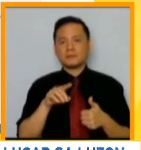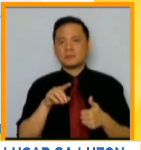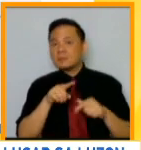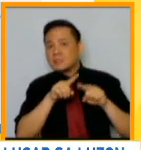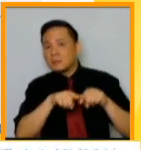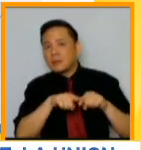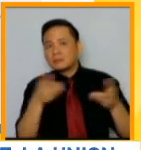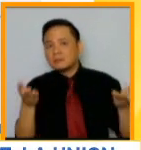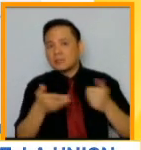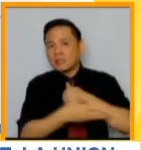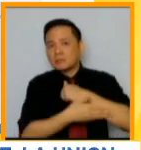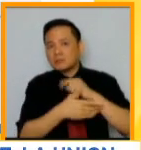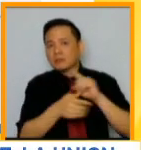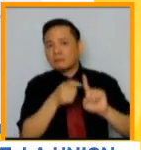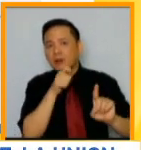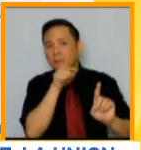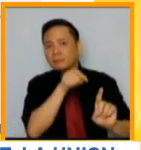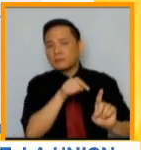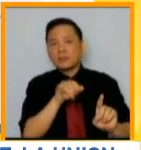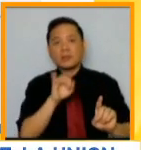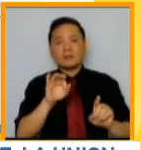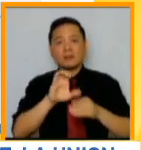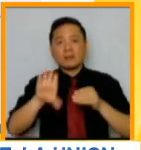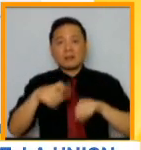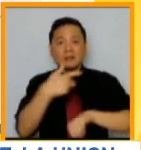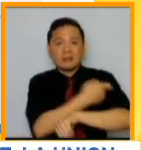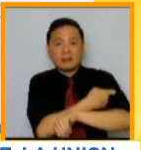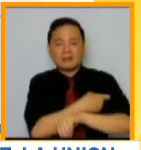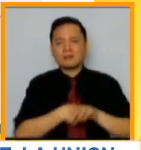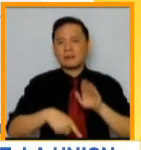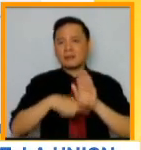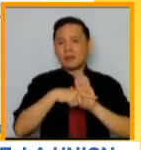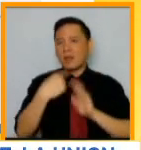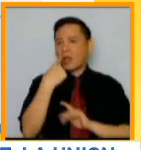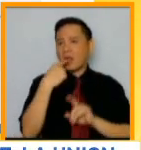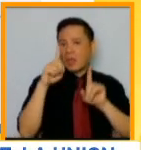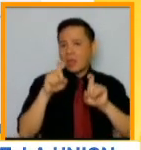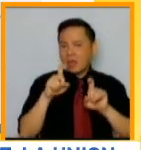vaccinated at negative naman daw sa swab test, ay bakit hindi ibaba sa 3 days ang quarantine?